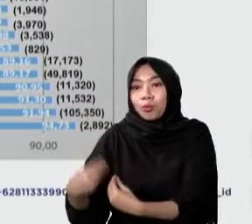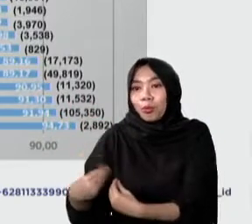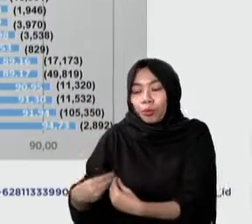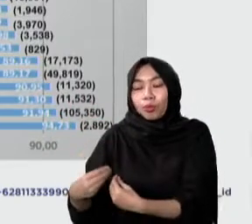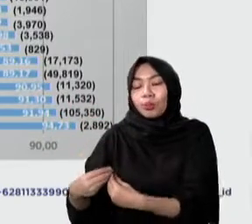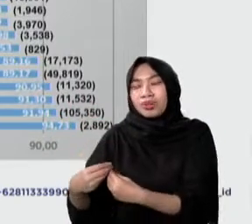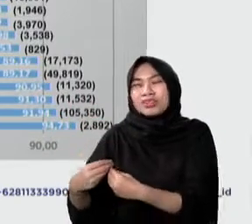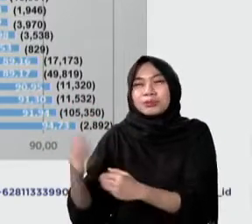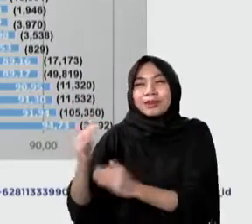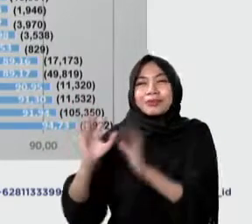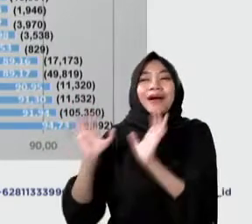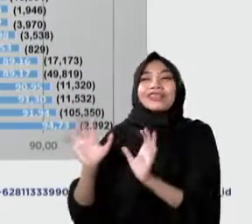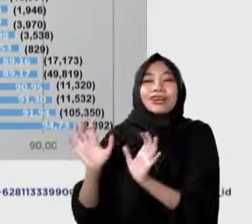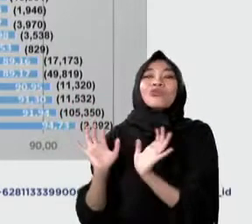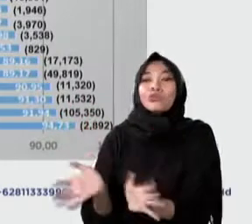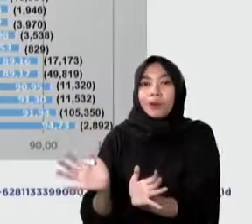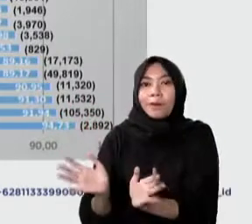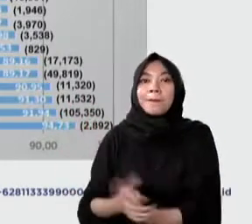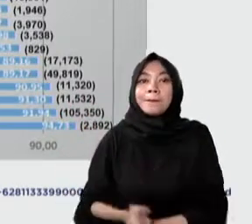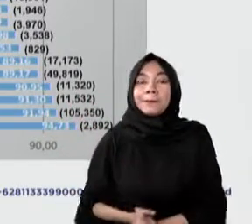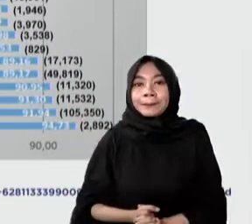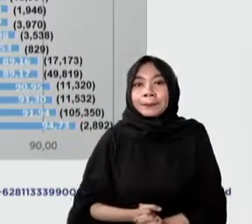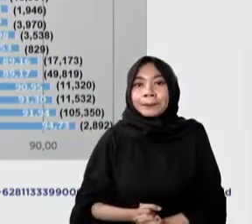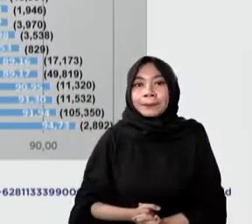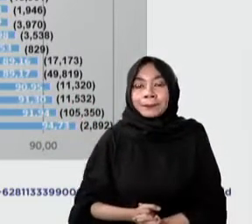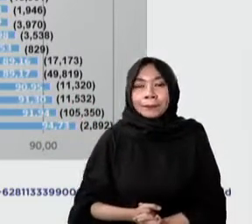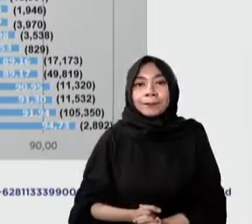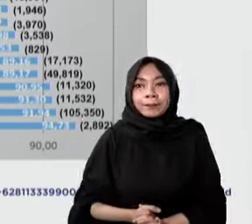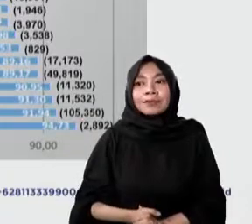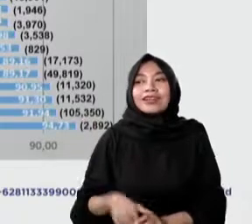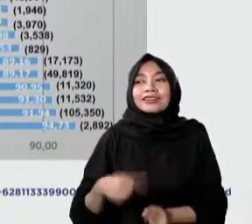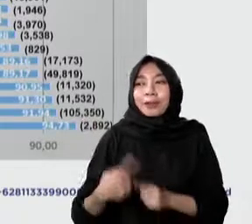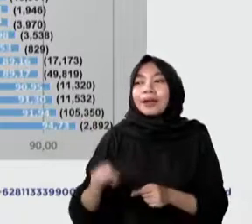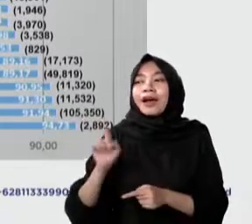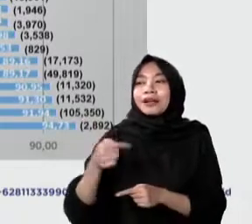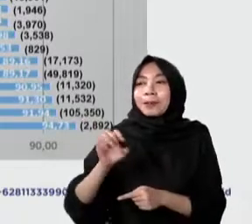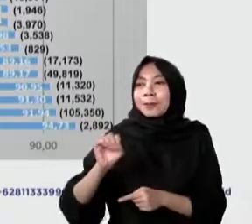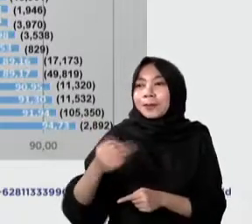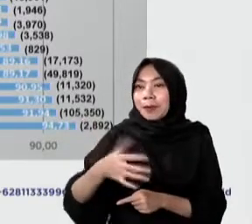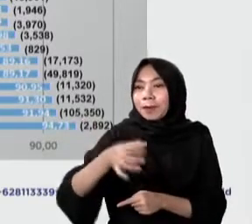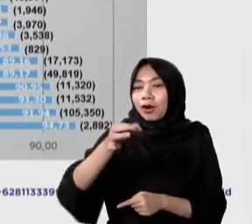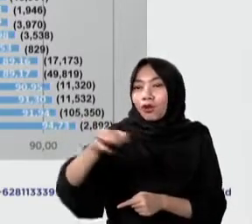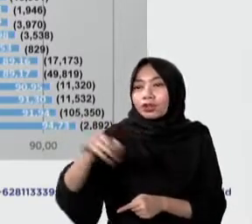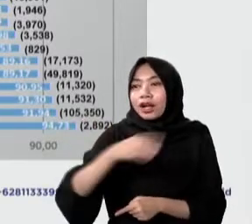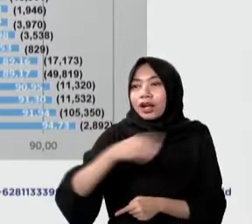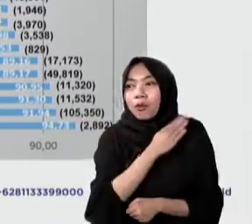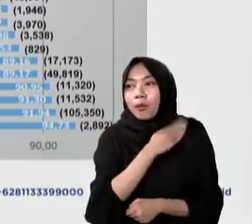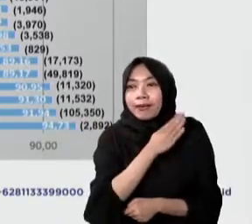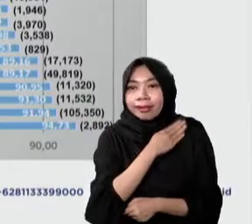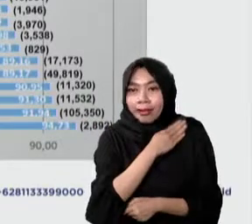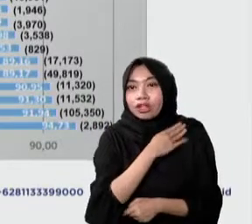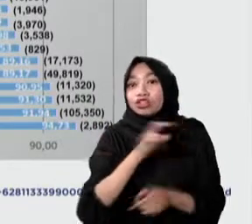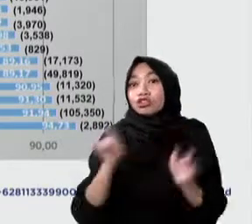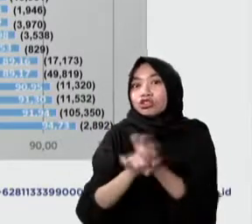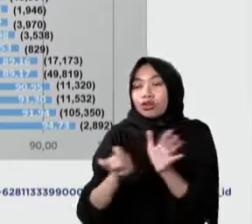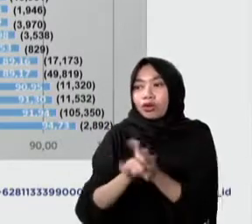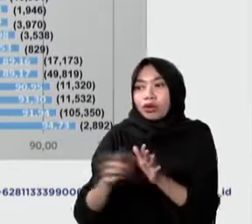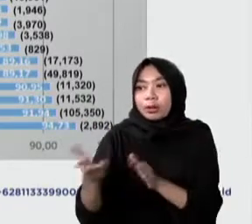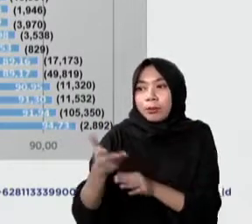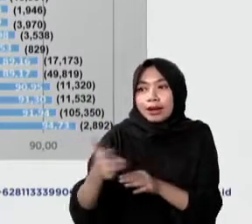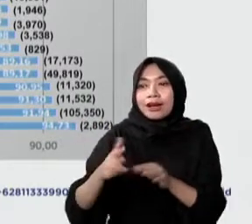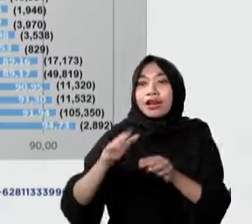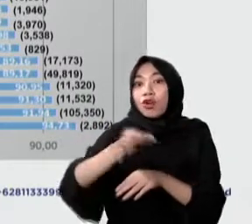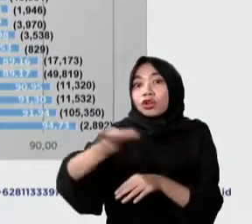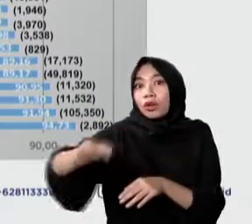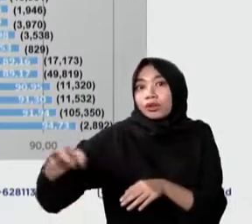atas rata-rata kesembuhan dunia. Dan ada beberapa nih yang harus kita fokuskan untuk mengejar angka kesembuhannya. Misalnya ada 9